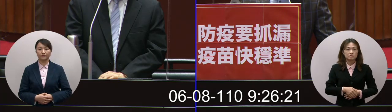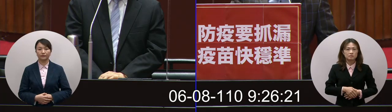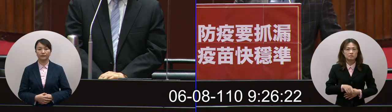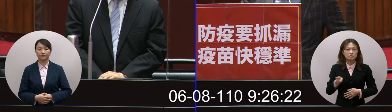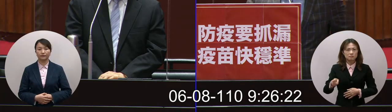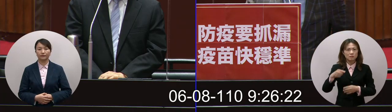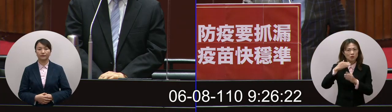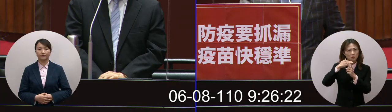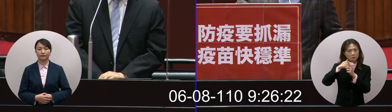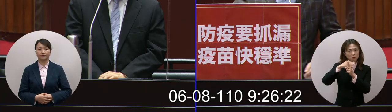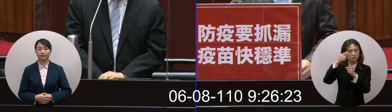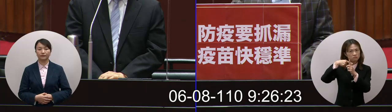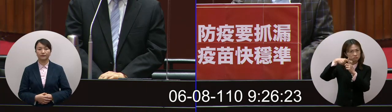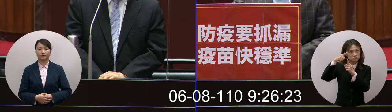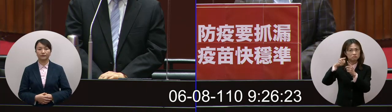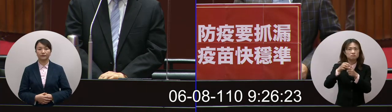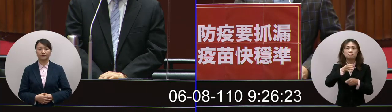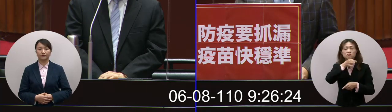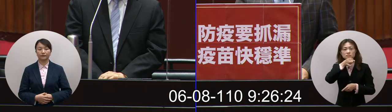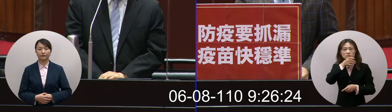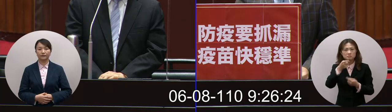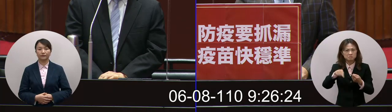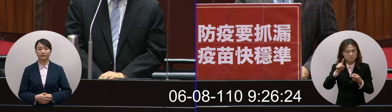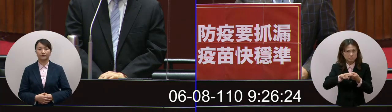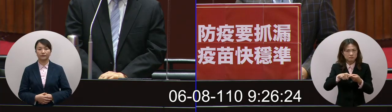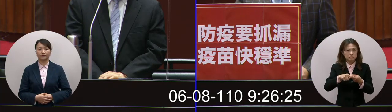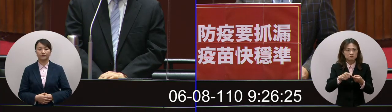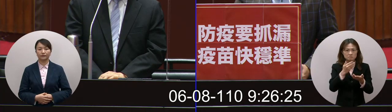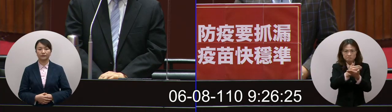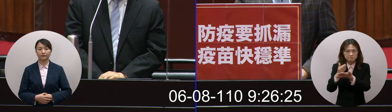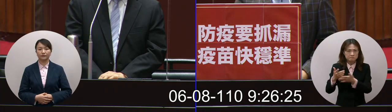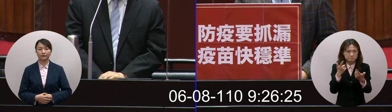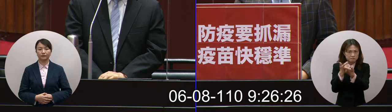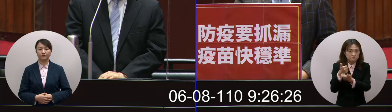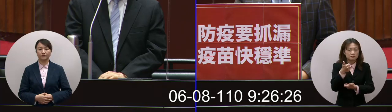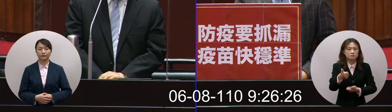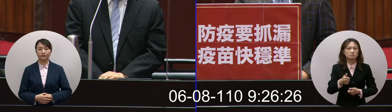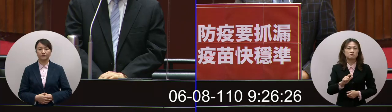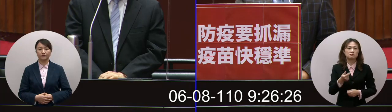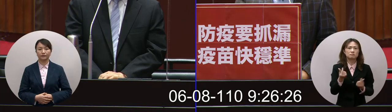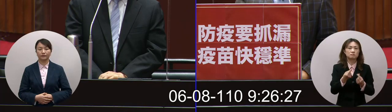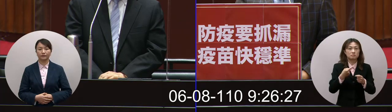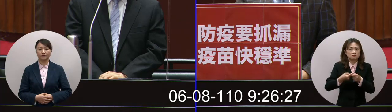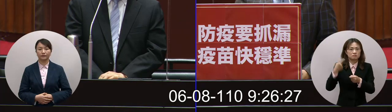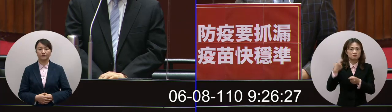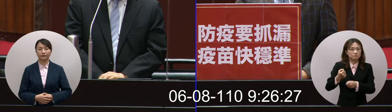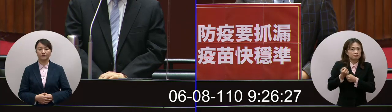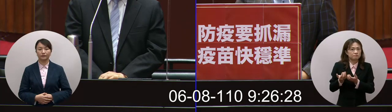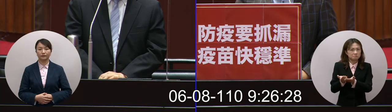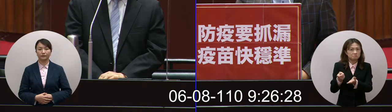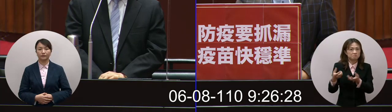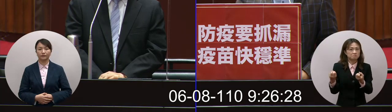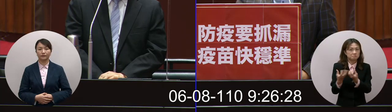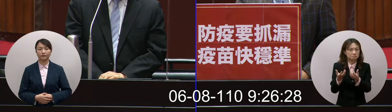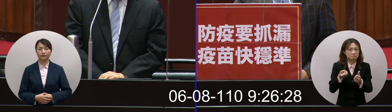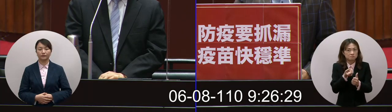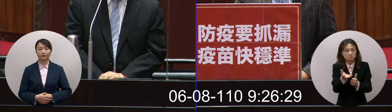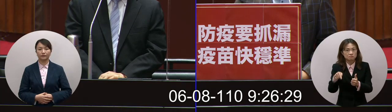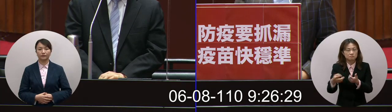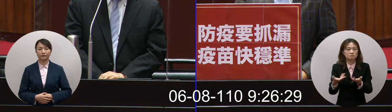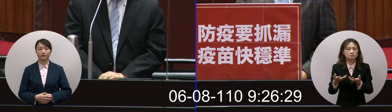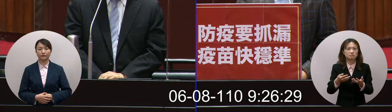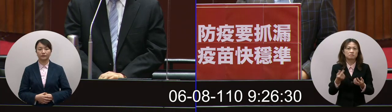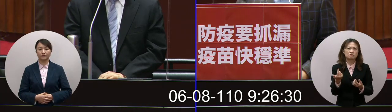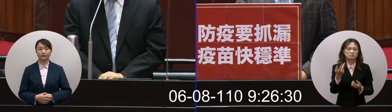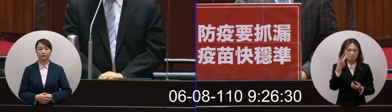会当把这些东西顾好，毋是发生一件来处理一件，尤其去年有盾木舰队问题，今年一顶礼拜的